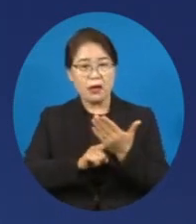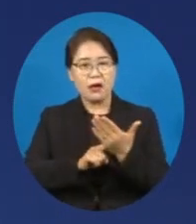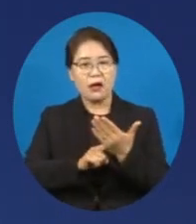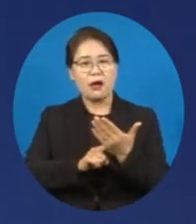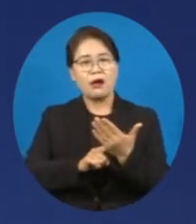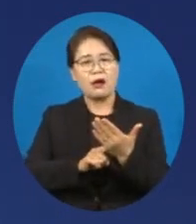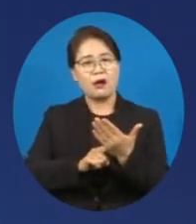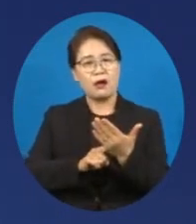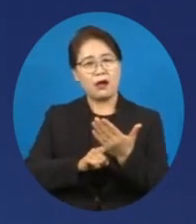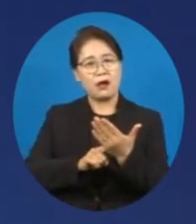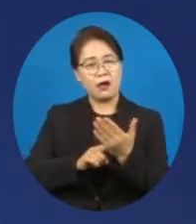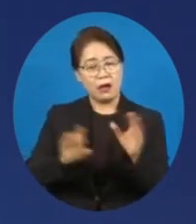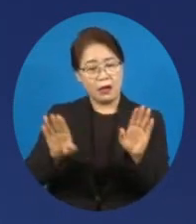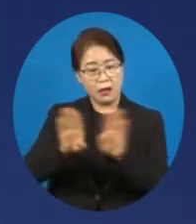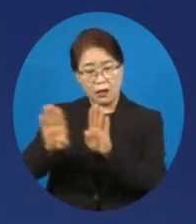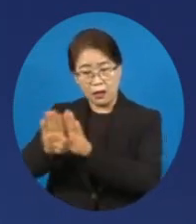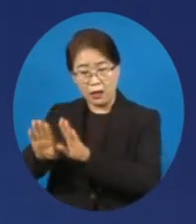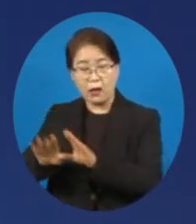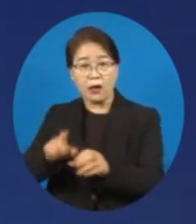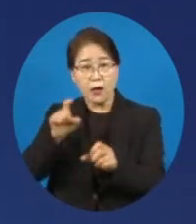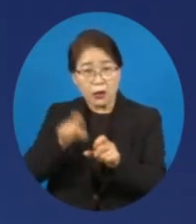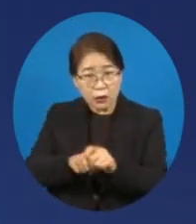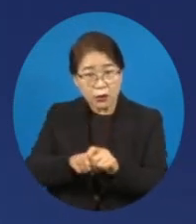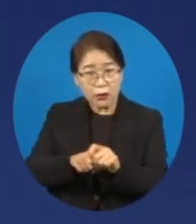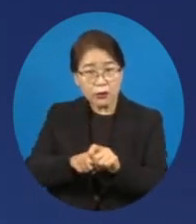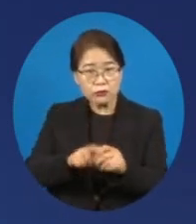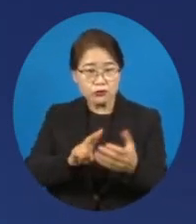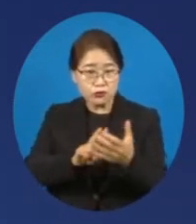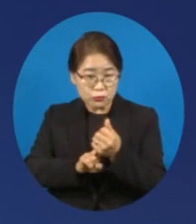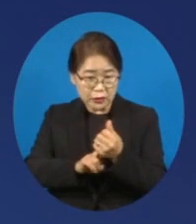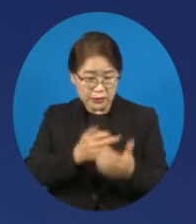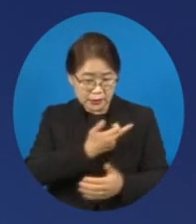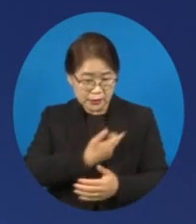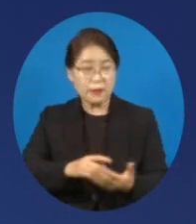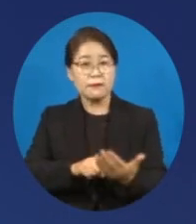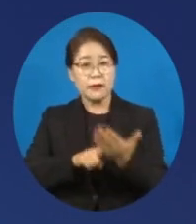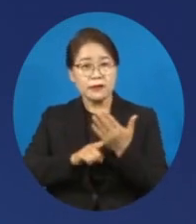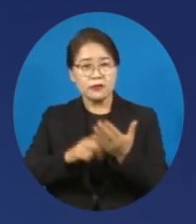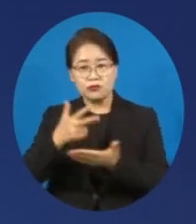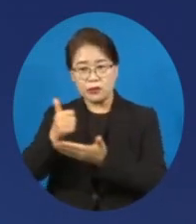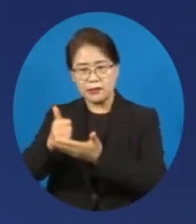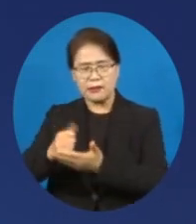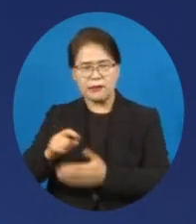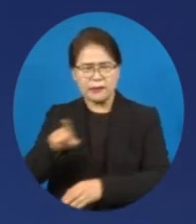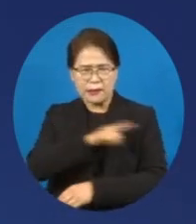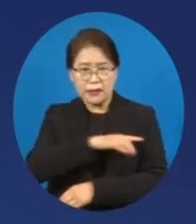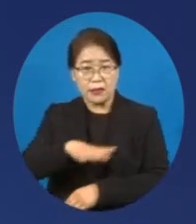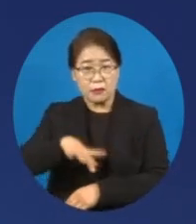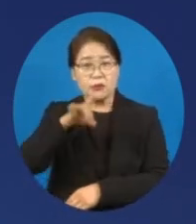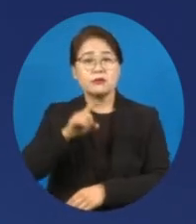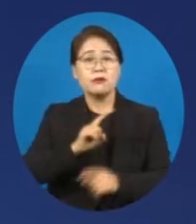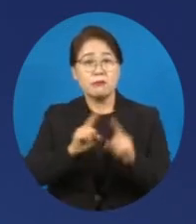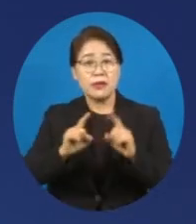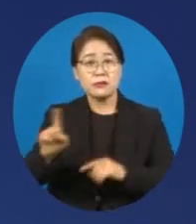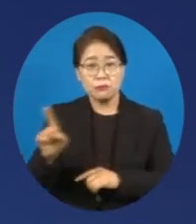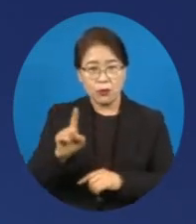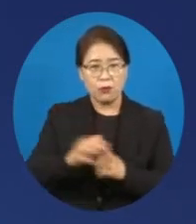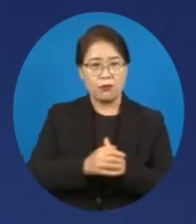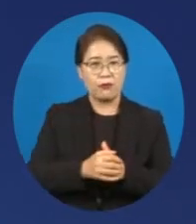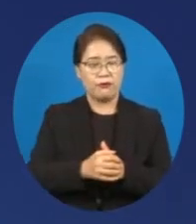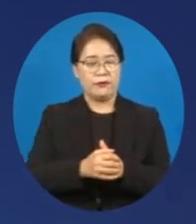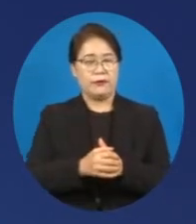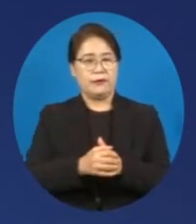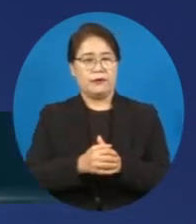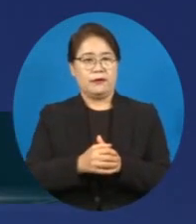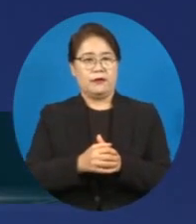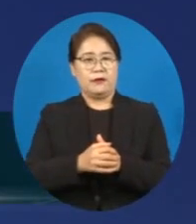그러면 문을 걸어 잠그고 두려워 떨고 있는 제자들에게 나타나신 주님께서 가장 먼저 하신 말씀이 뭘까요 19절